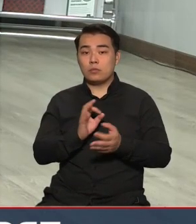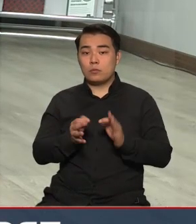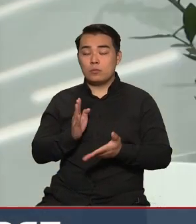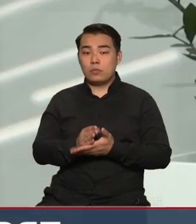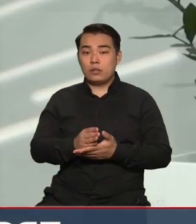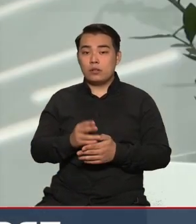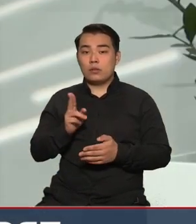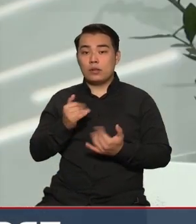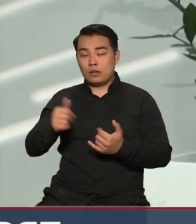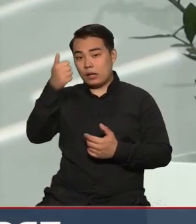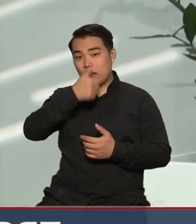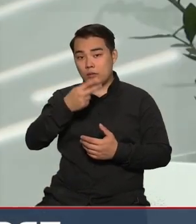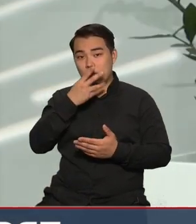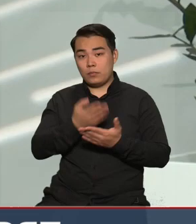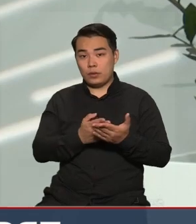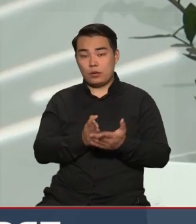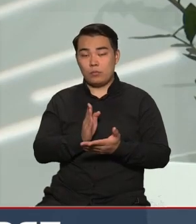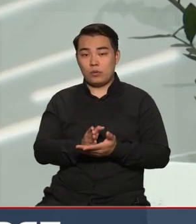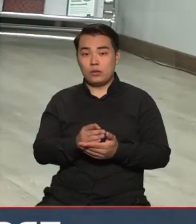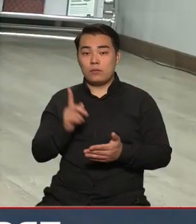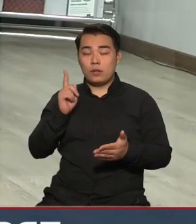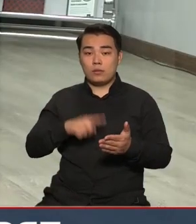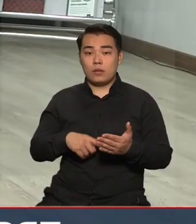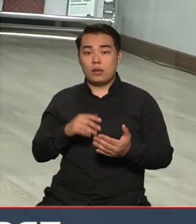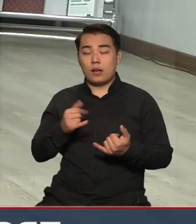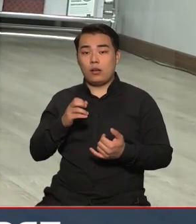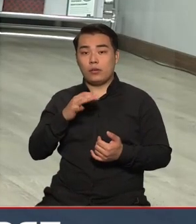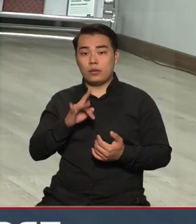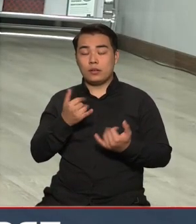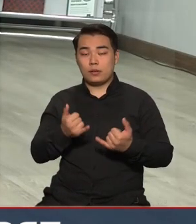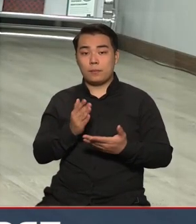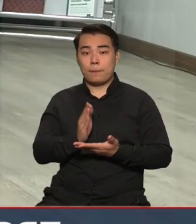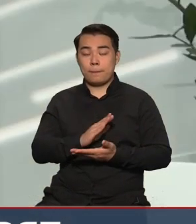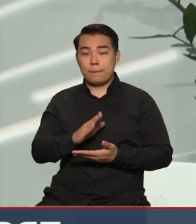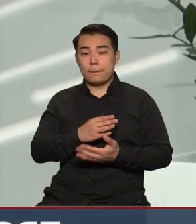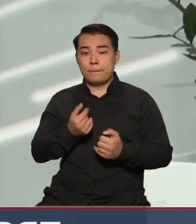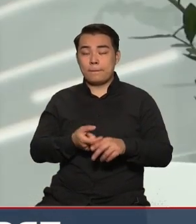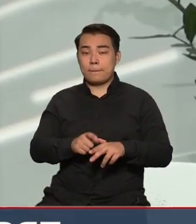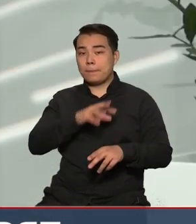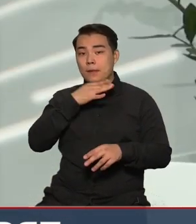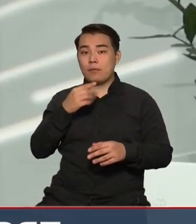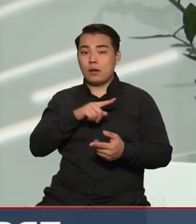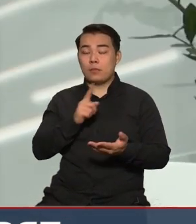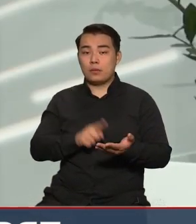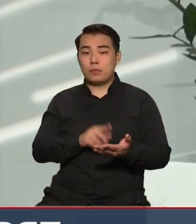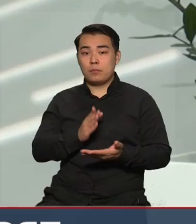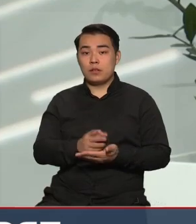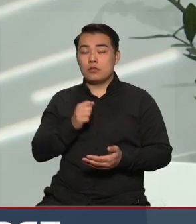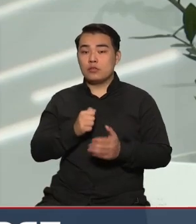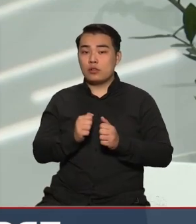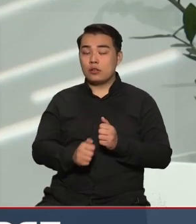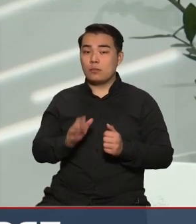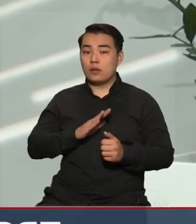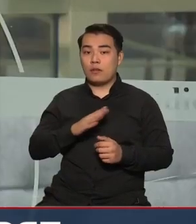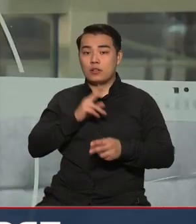которые годовой эффективной ставки, которые будут утверждаться. Коллекторам у нас, да, действительно очень много вопросов. Зачастую вот